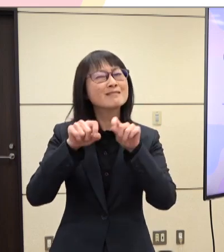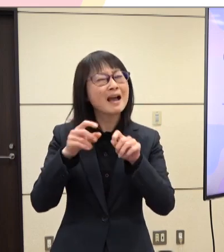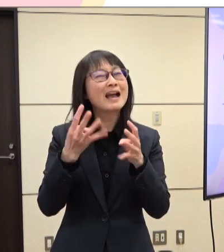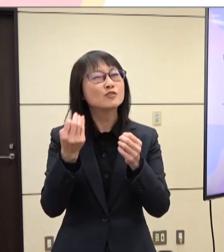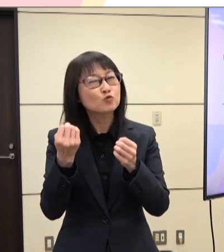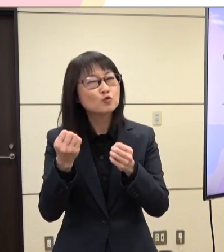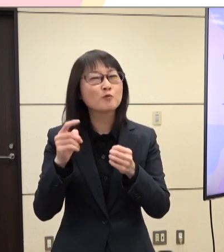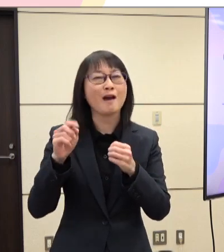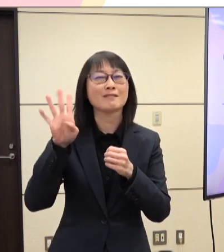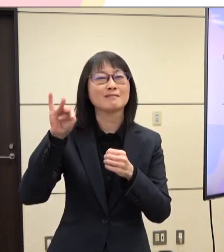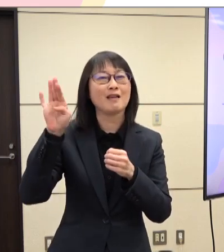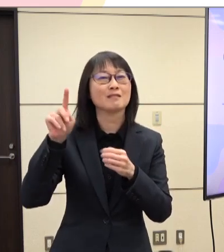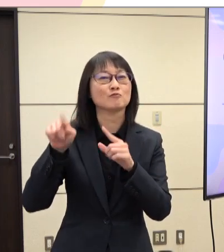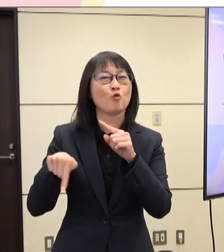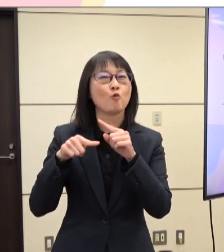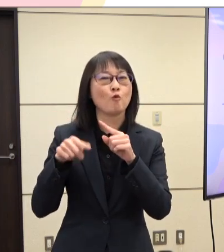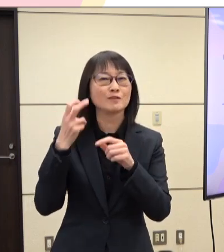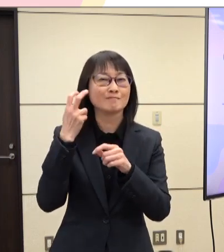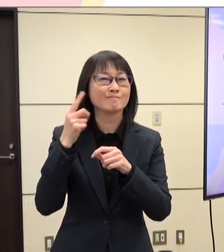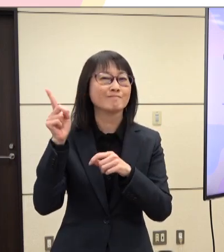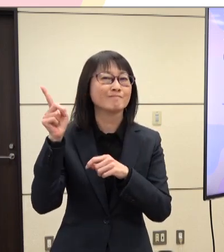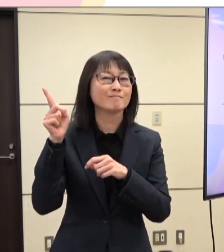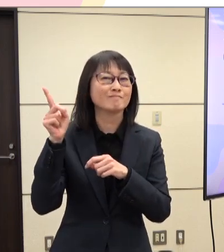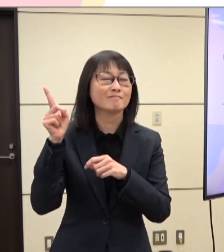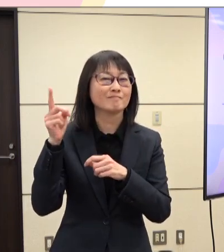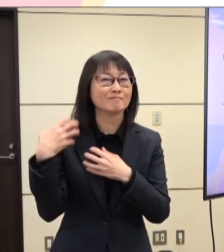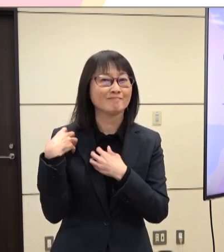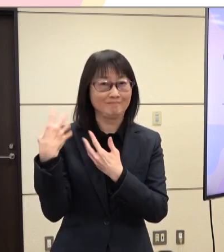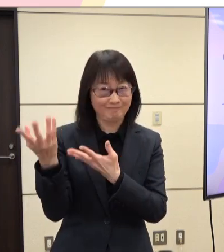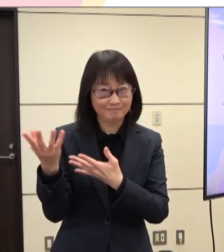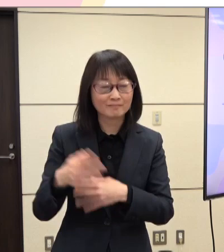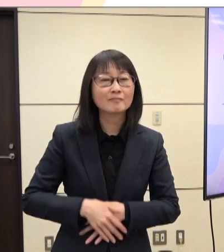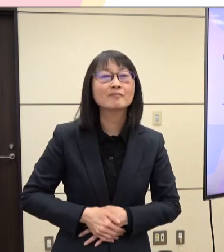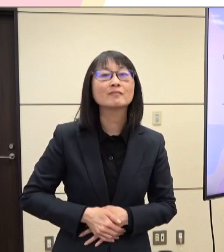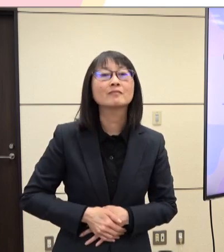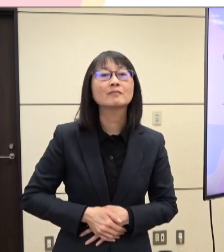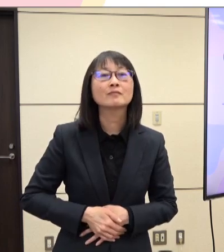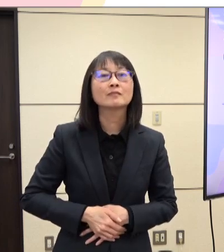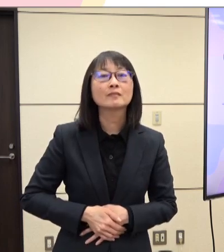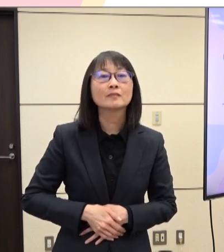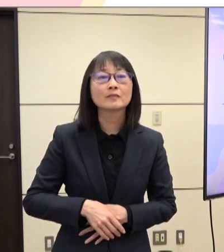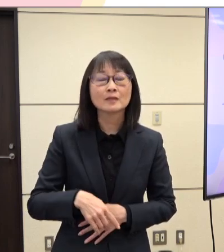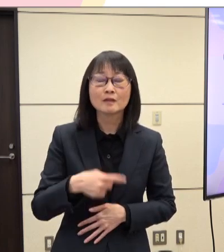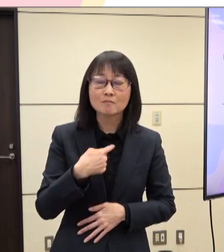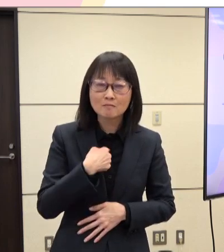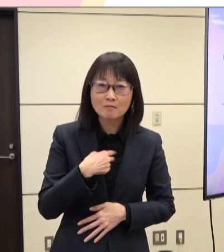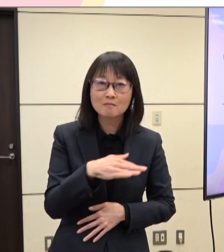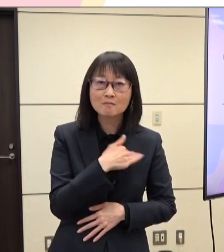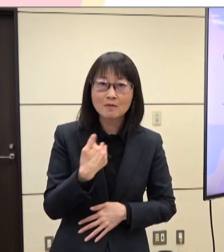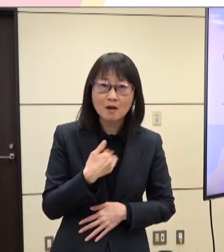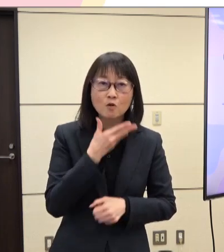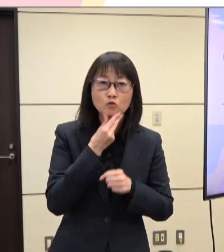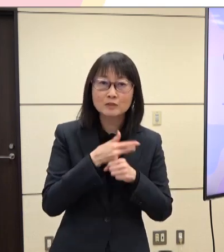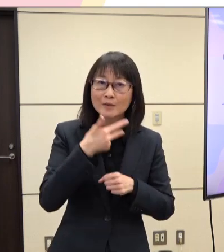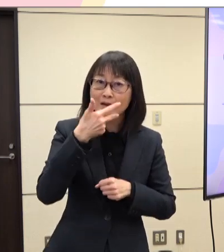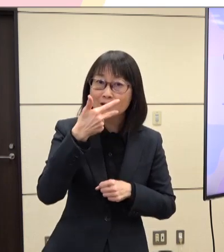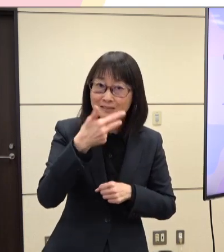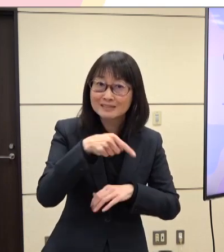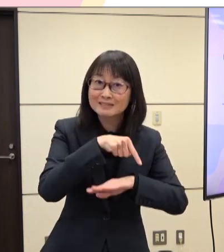から定義がいろいろ違うんですよ。で、我々はあくまでも今福島市の政策の効